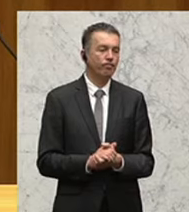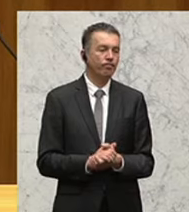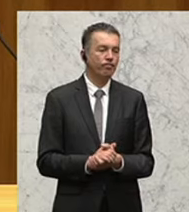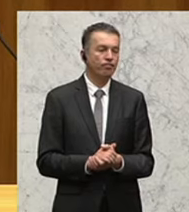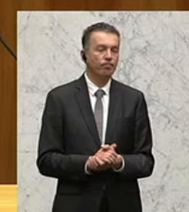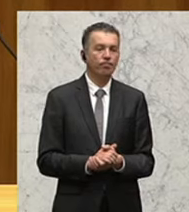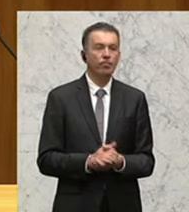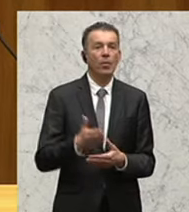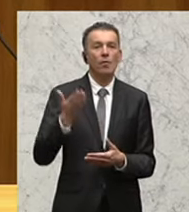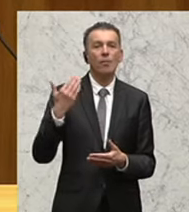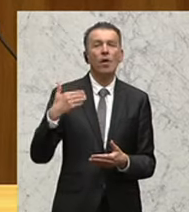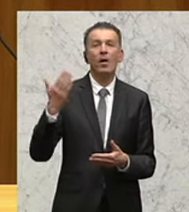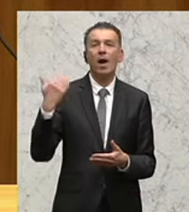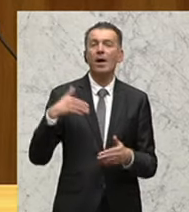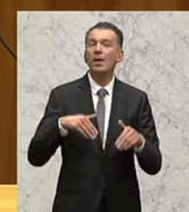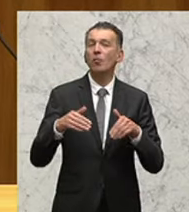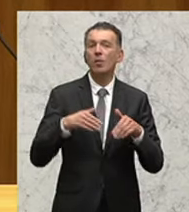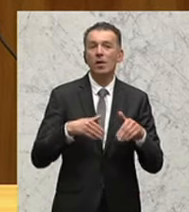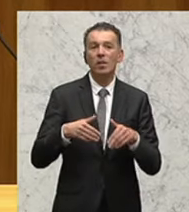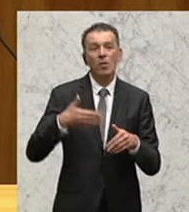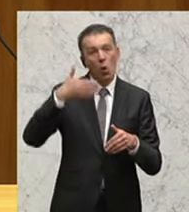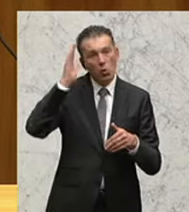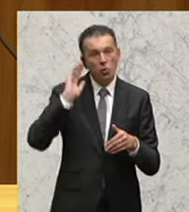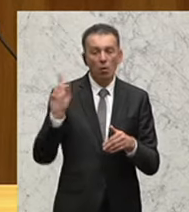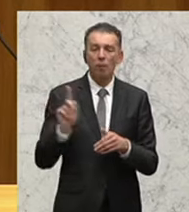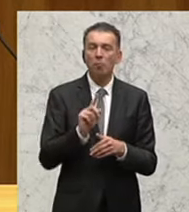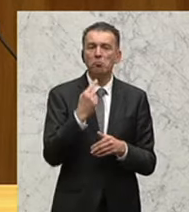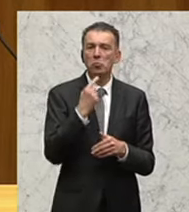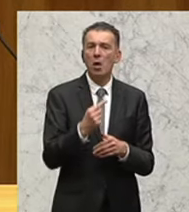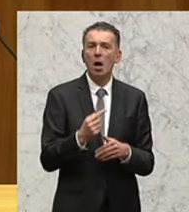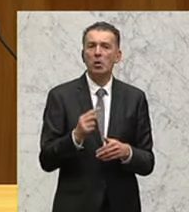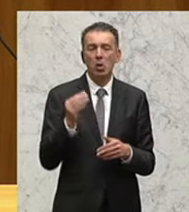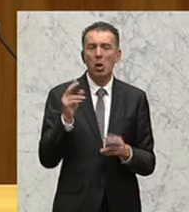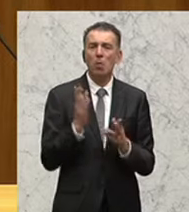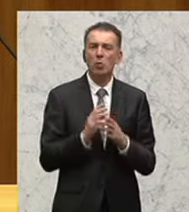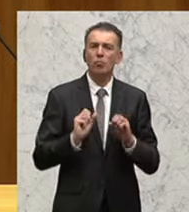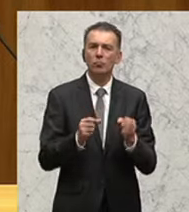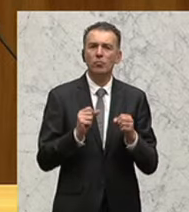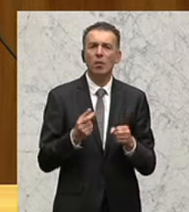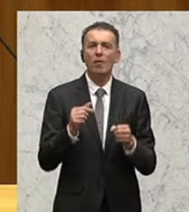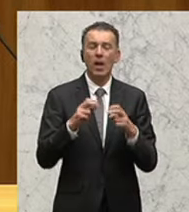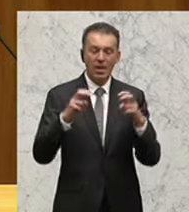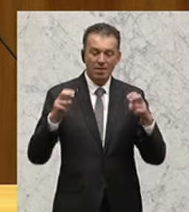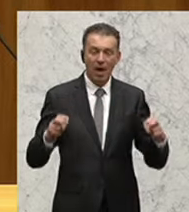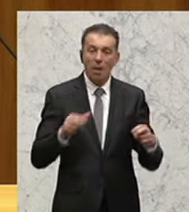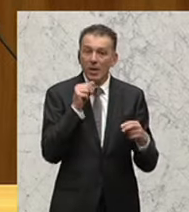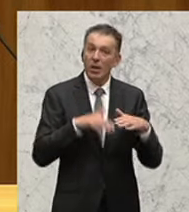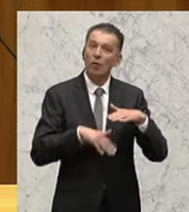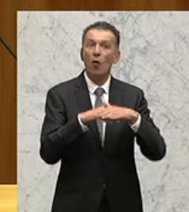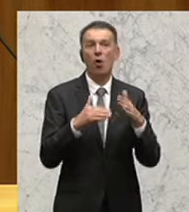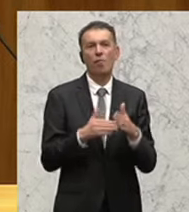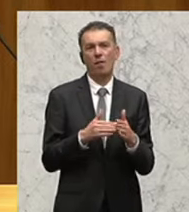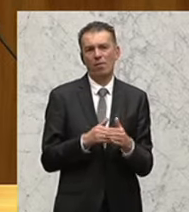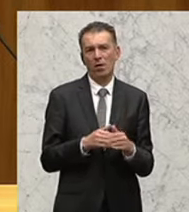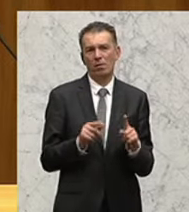werte Vergangenheitsminister Hunsdorfer hingegen stellt sich dabei her und glaubt, er hätte irgendwas bewegt, weil er den Finanzrahmen nicht ausschöpft. Und wir